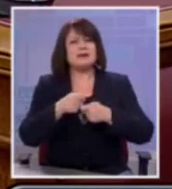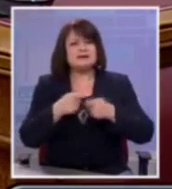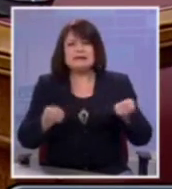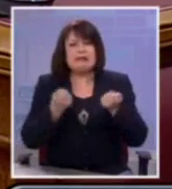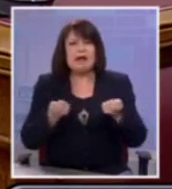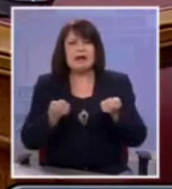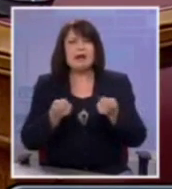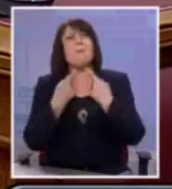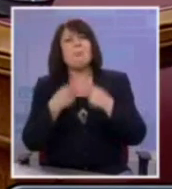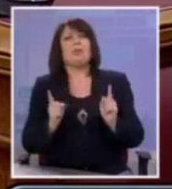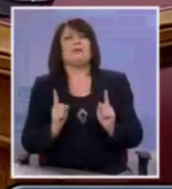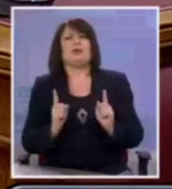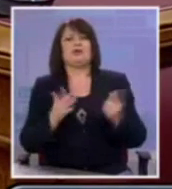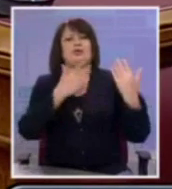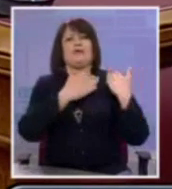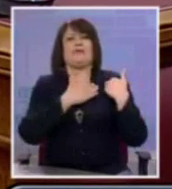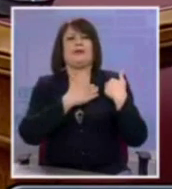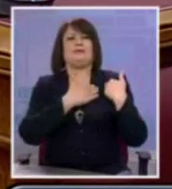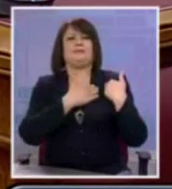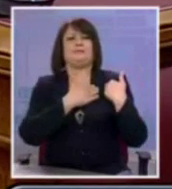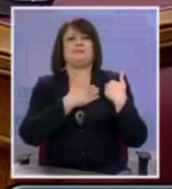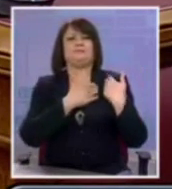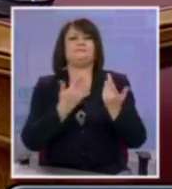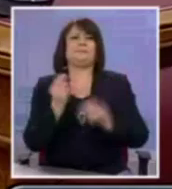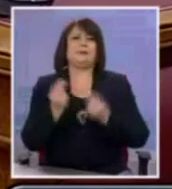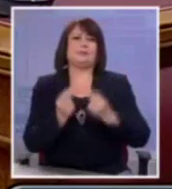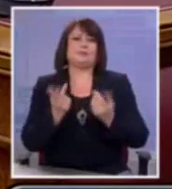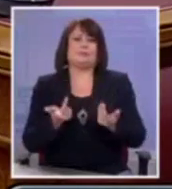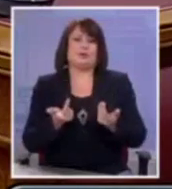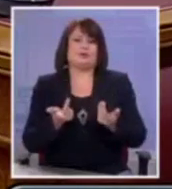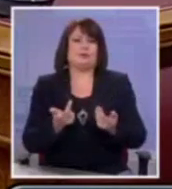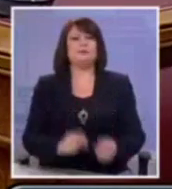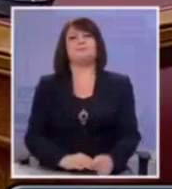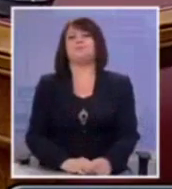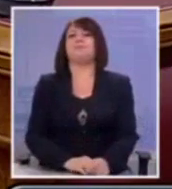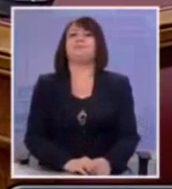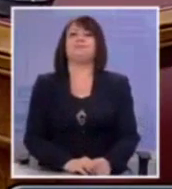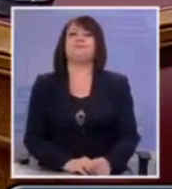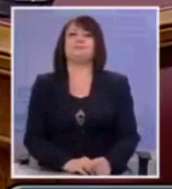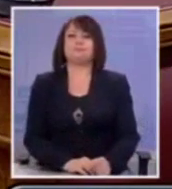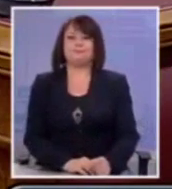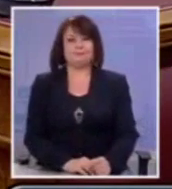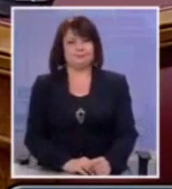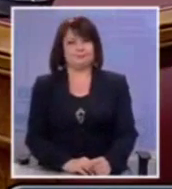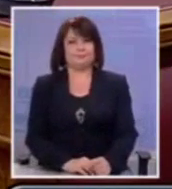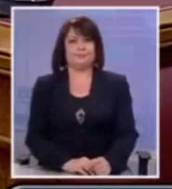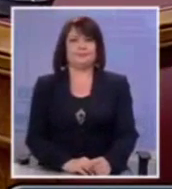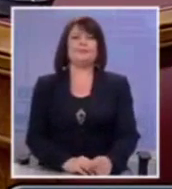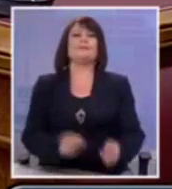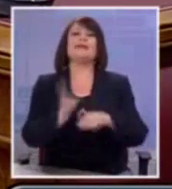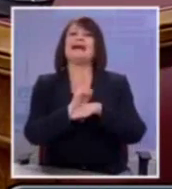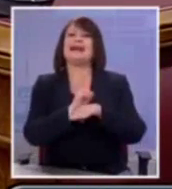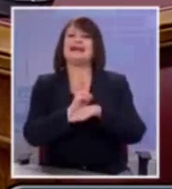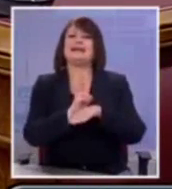όταν αναλαμβάνει μια προβληματική επιχείρηση. Τώρα, στο έγγραφο στο